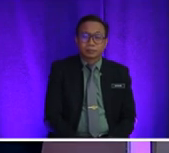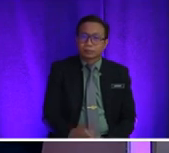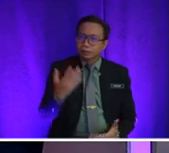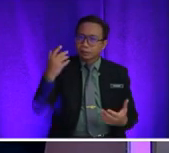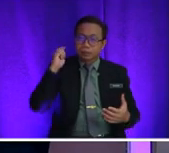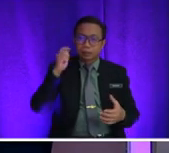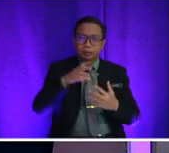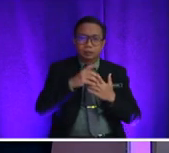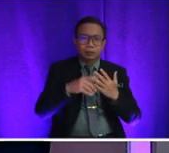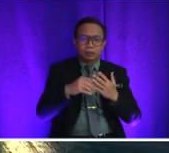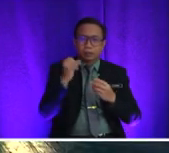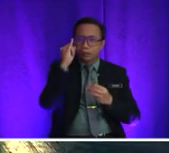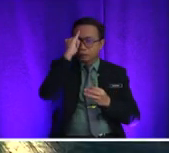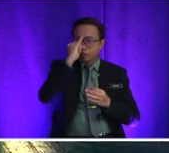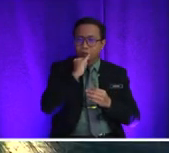cantik